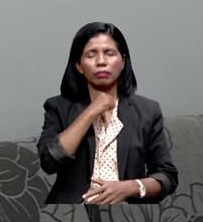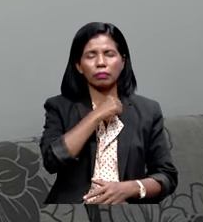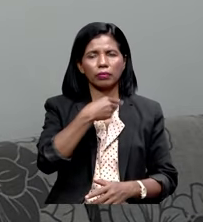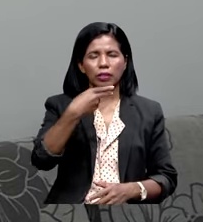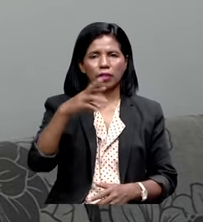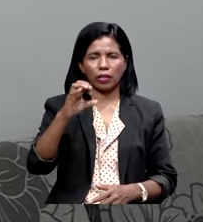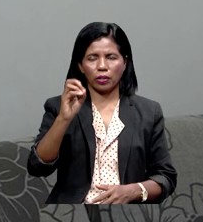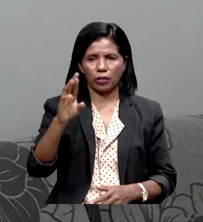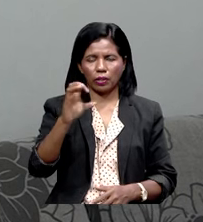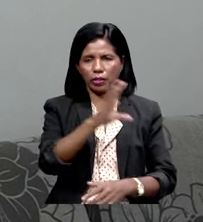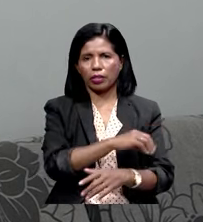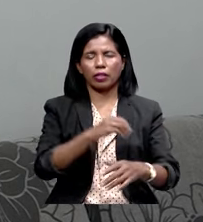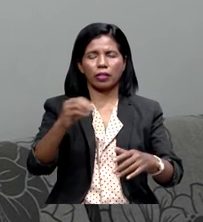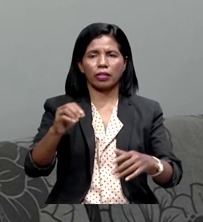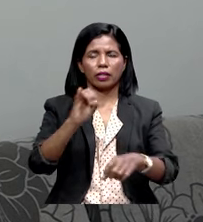gregorus